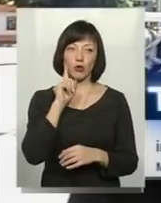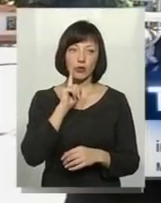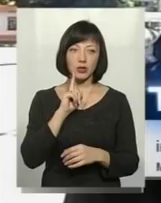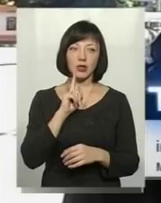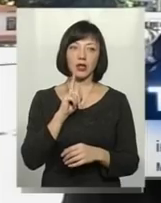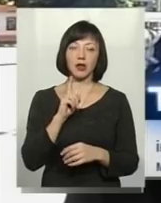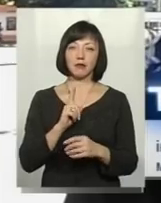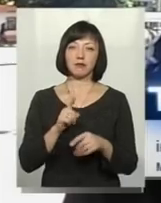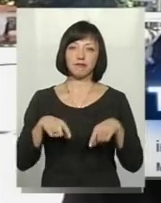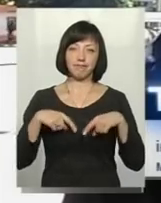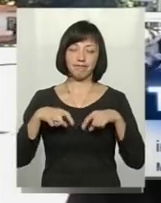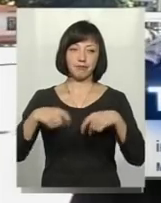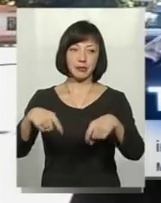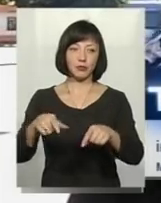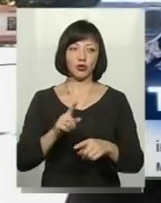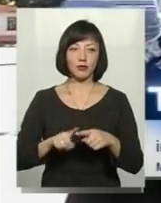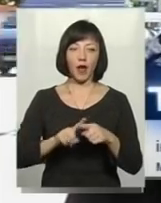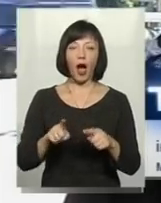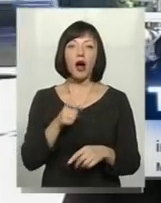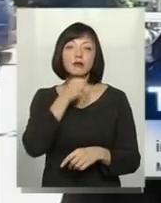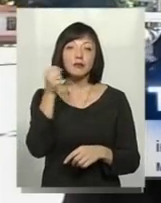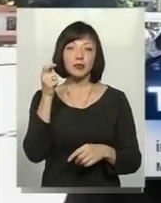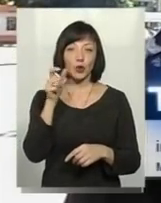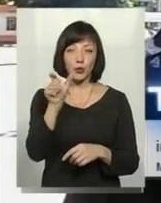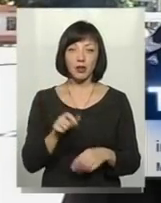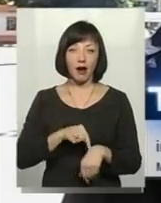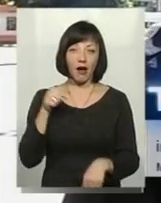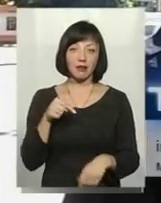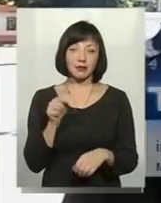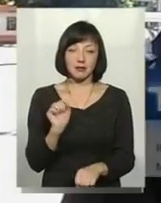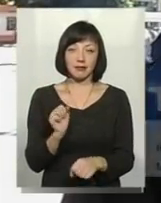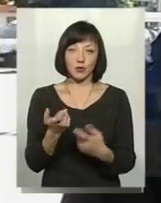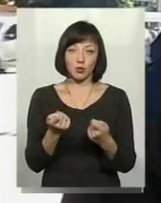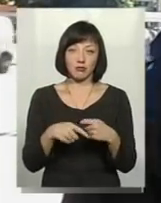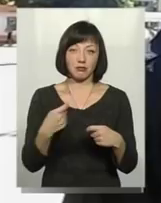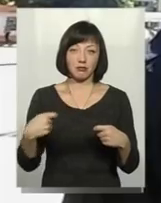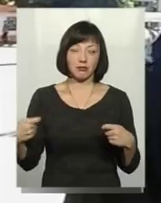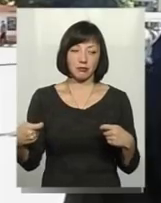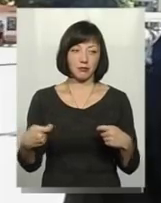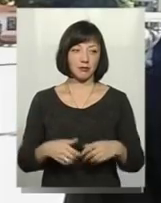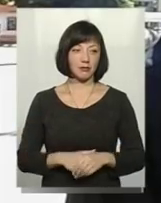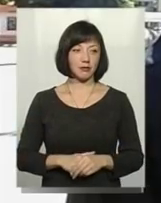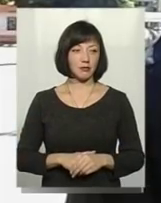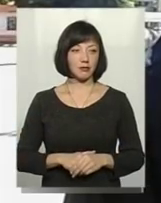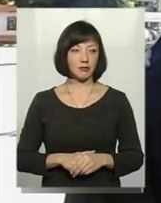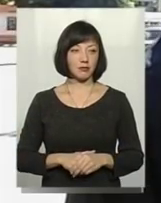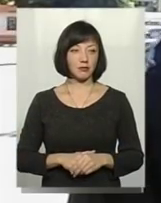ще перебіжить швиденько, а людина похилого віку, там вже реакція взагалі не така, як повинна бути, і знову